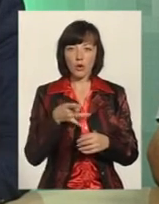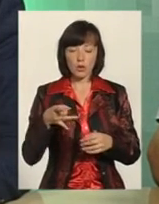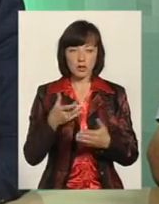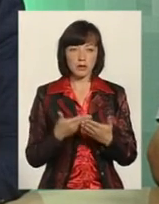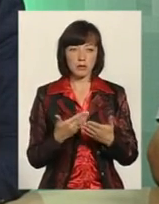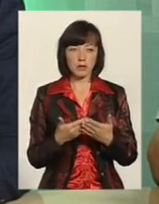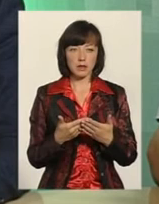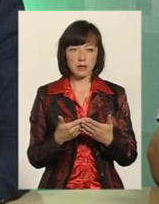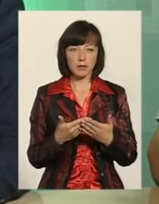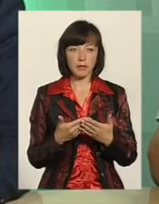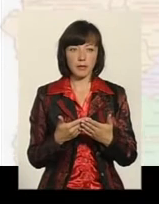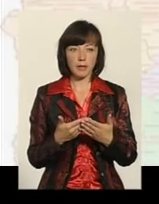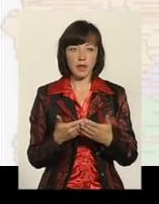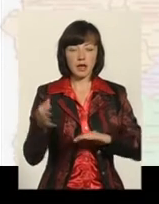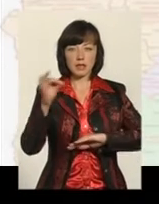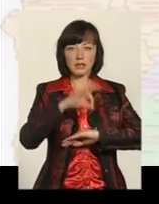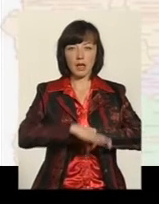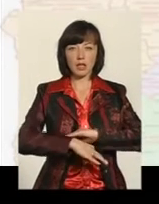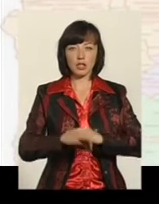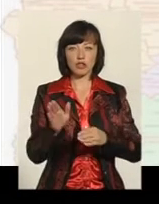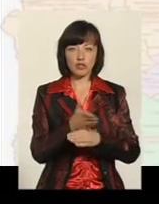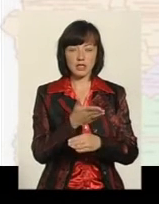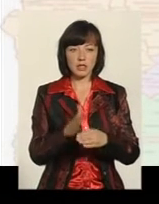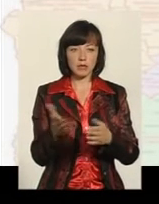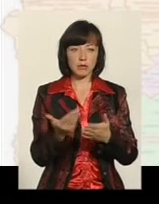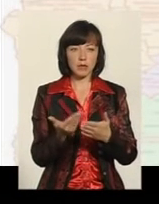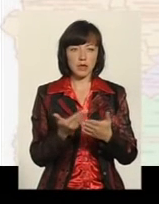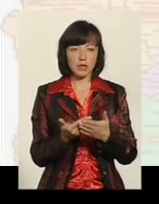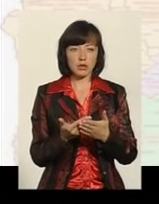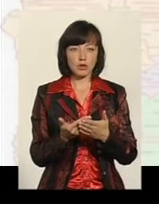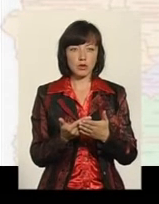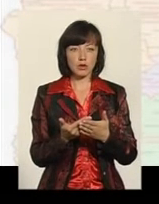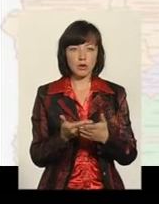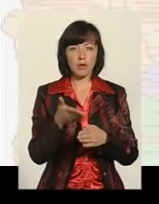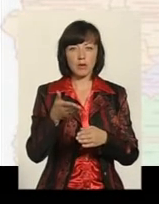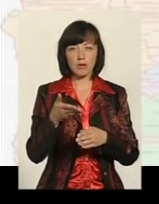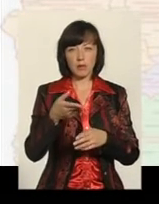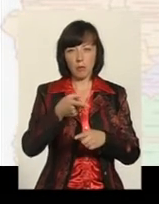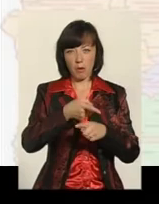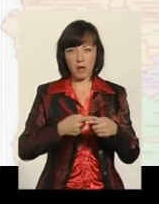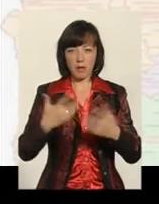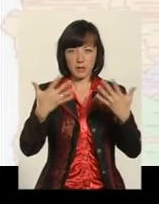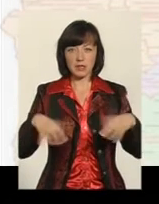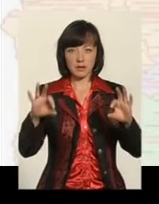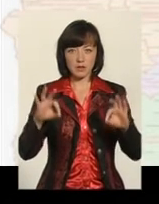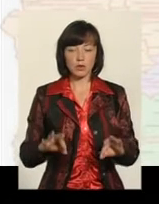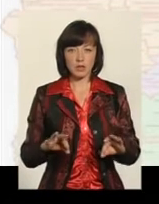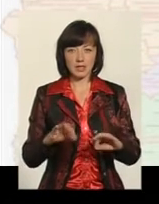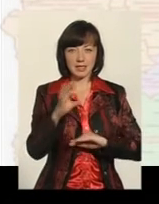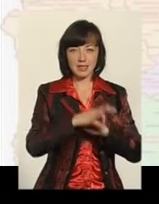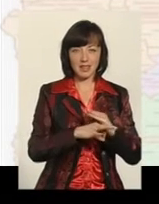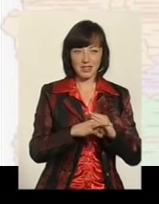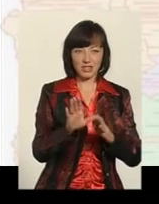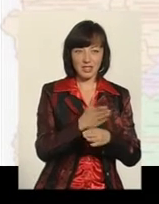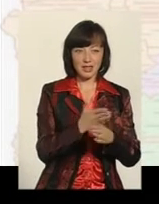скажімо, західна частина десь приблизно пополам. Західна частина об'єдналася, східна частина